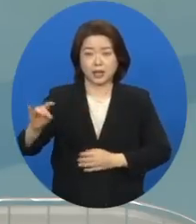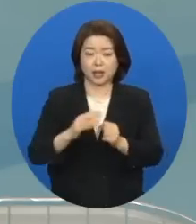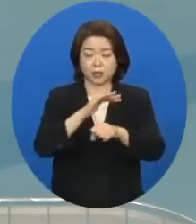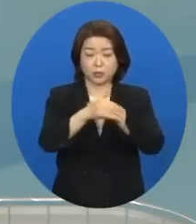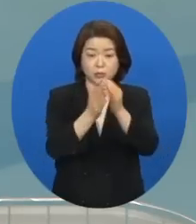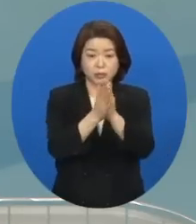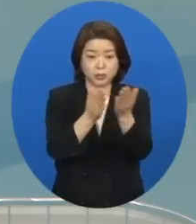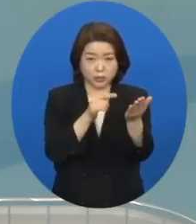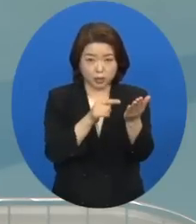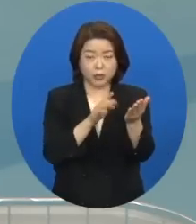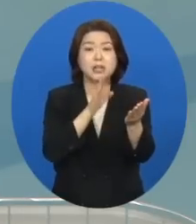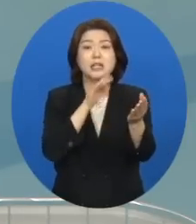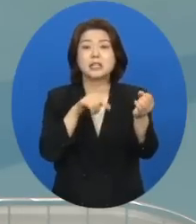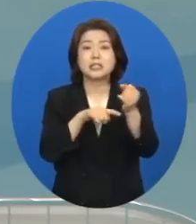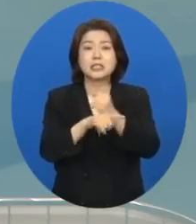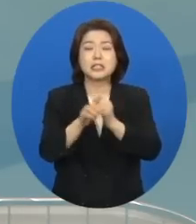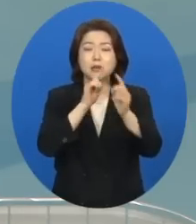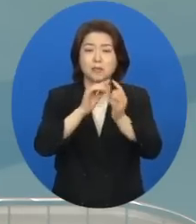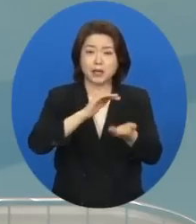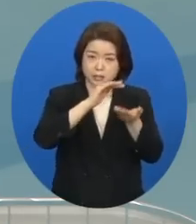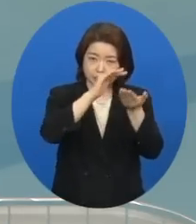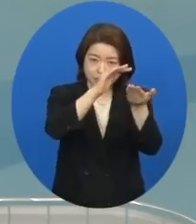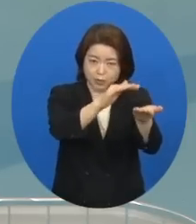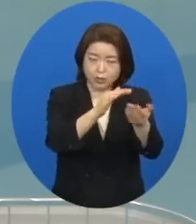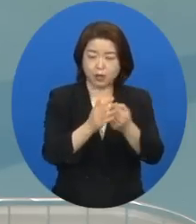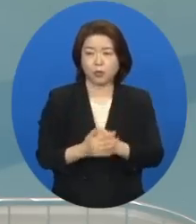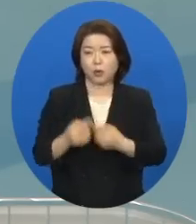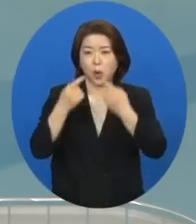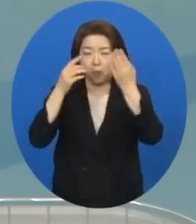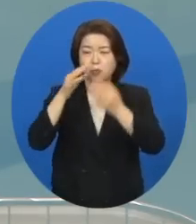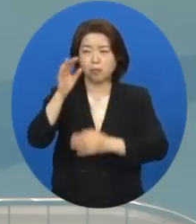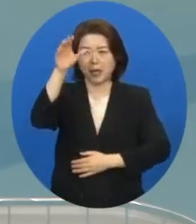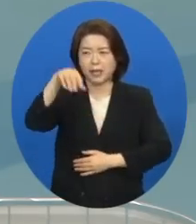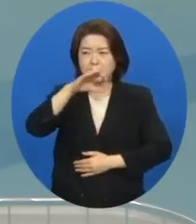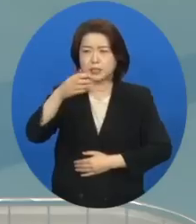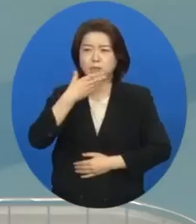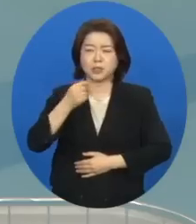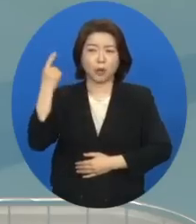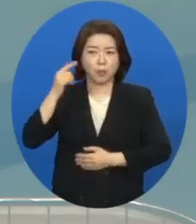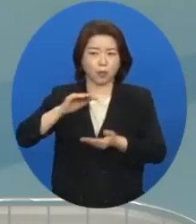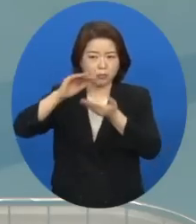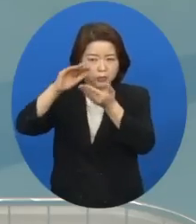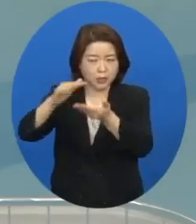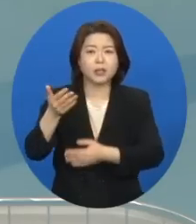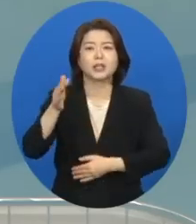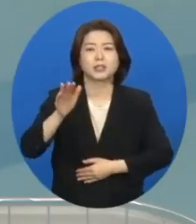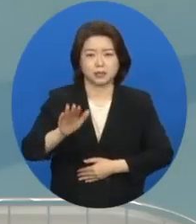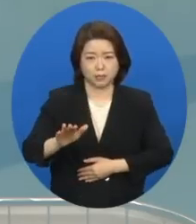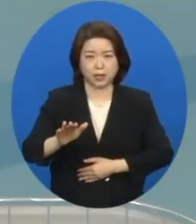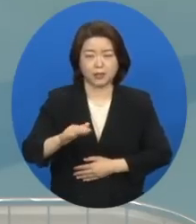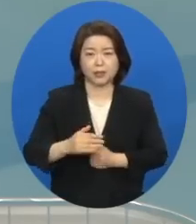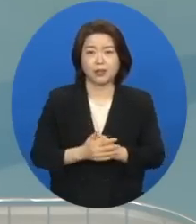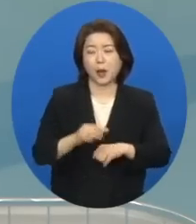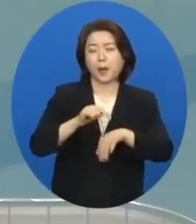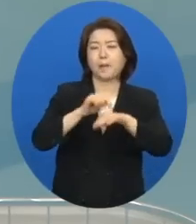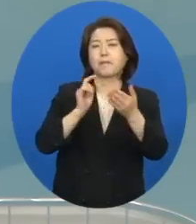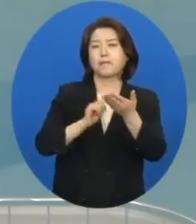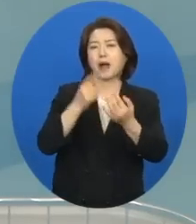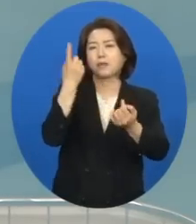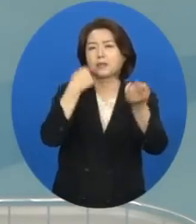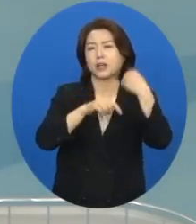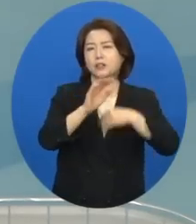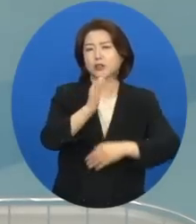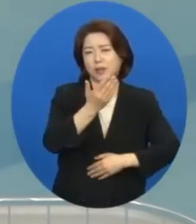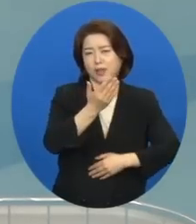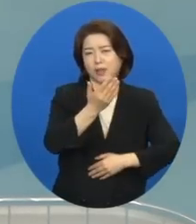있는 진리를 말씀을 드리고 또 분명한 십자가의 복음을 전했는데도 마음에 상처가